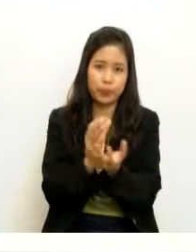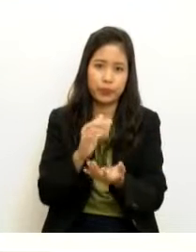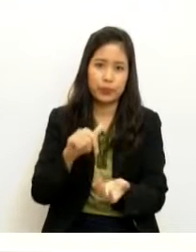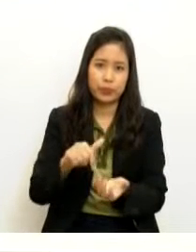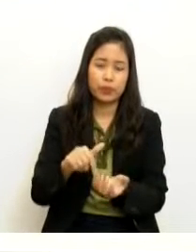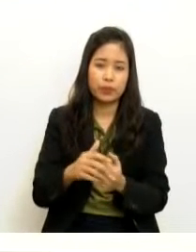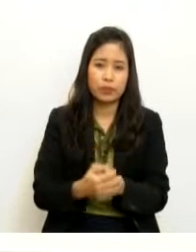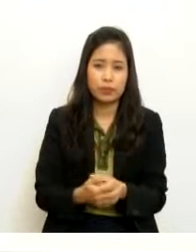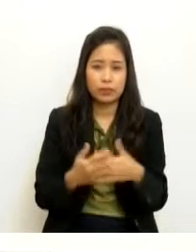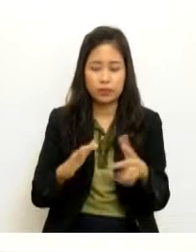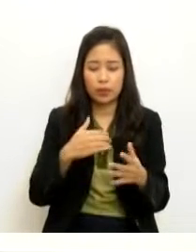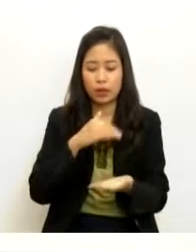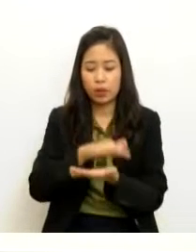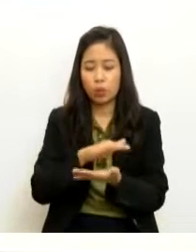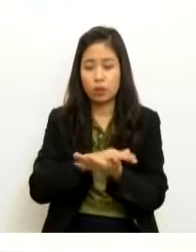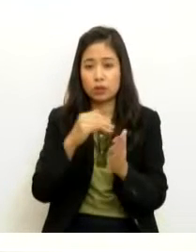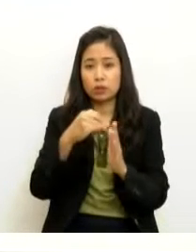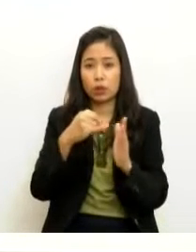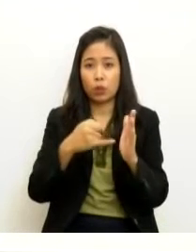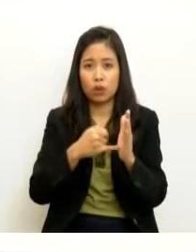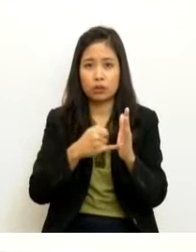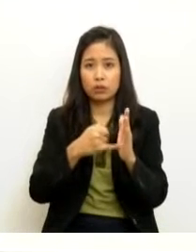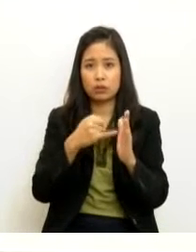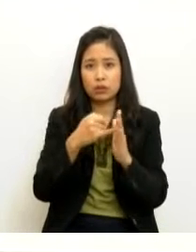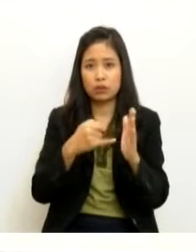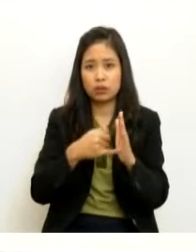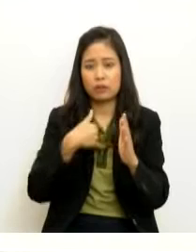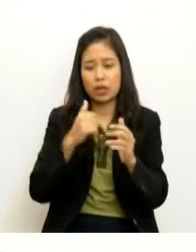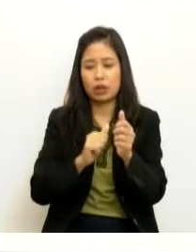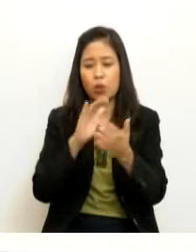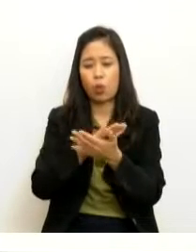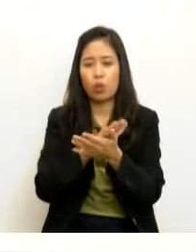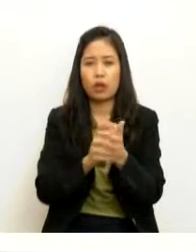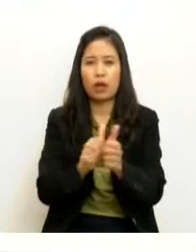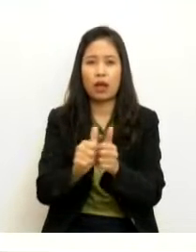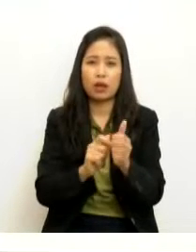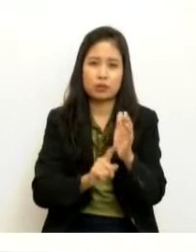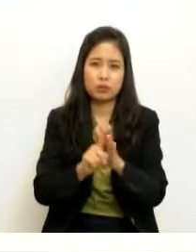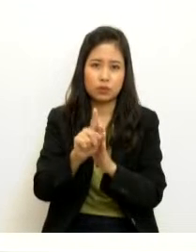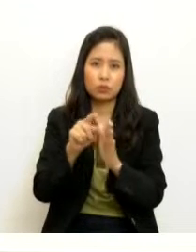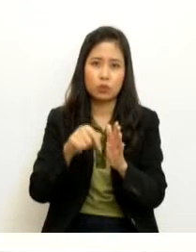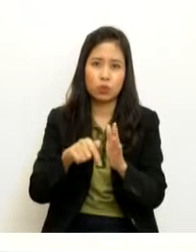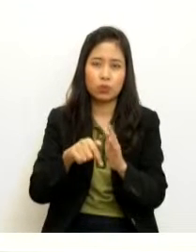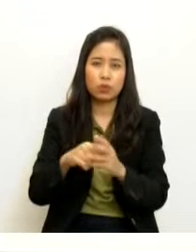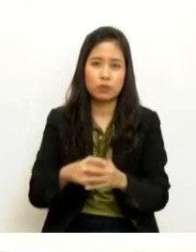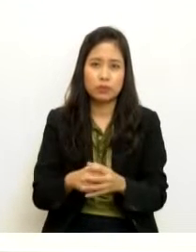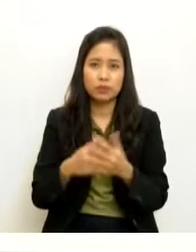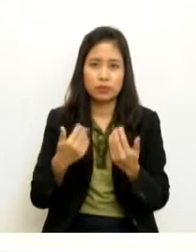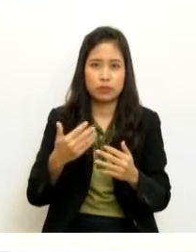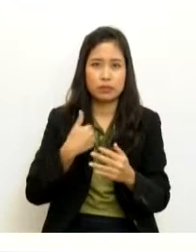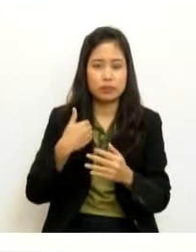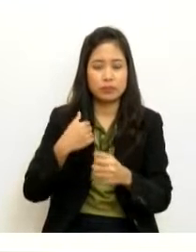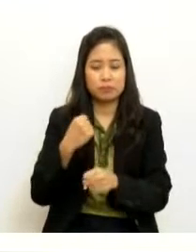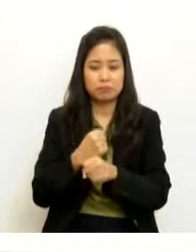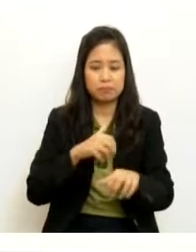กันโรงเรียนในระดับจังหวัดระดับอำเภอก็เป็นโรงเรียนแข่งขันสูงเพราะถนนหนทางมันสะดวกมีความคล่องตัวมาก